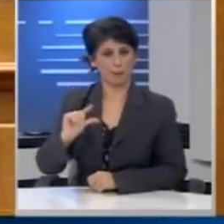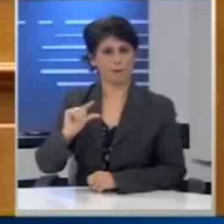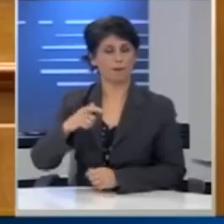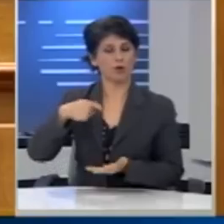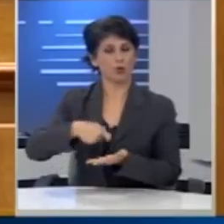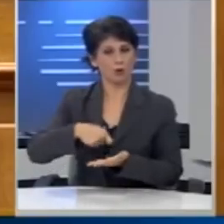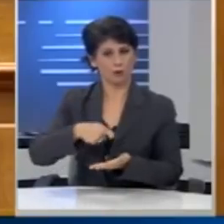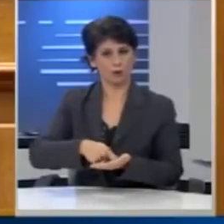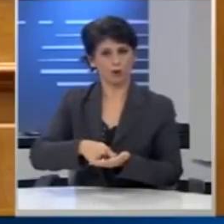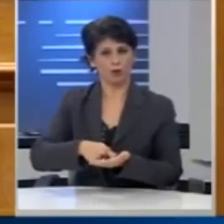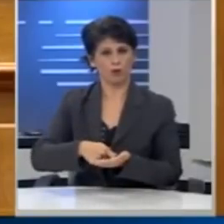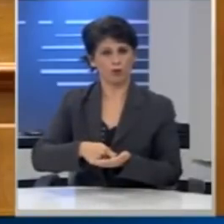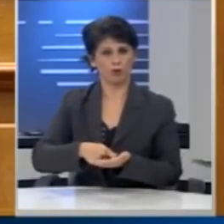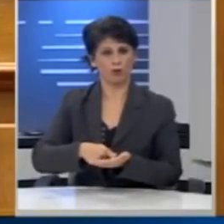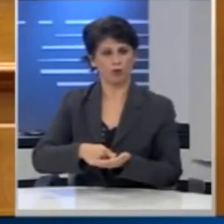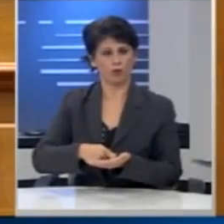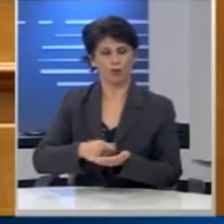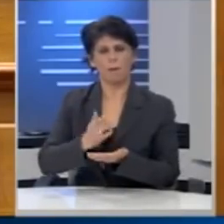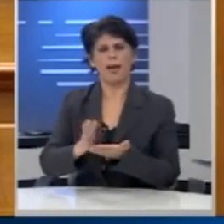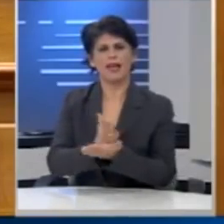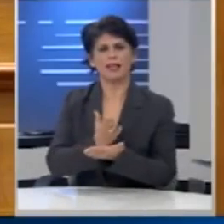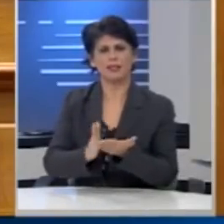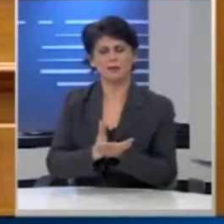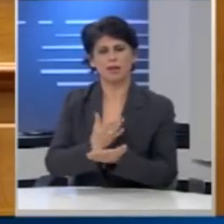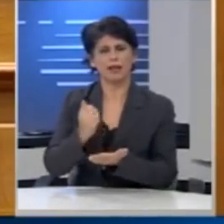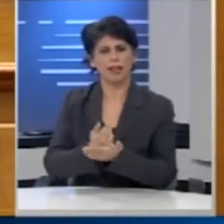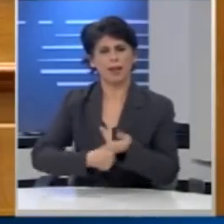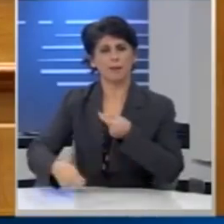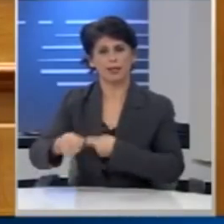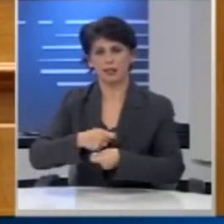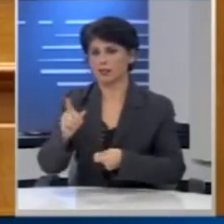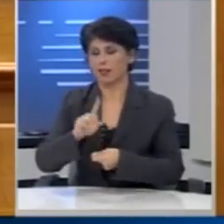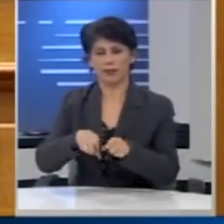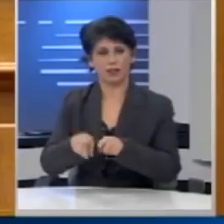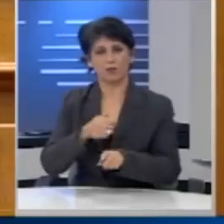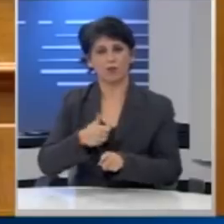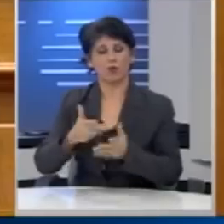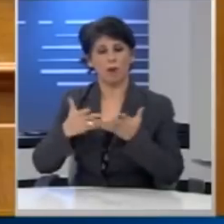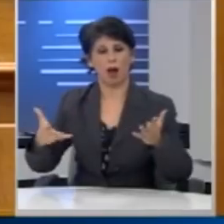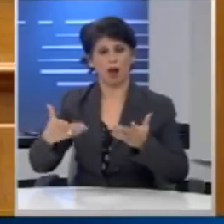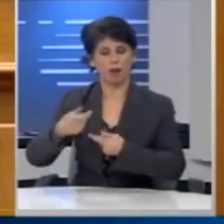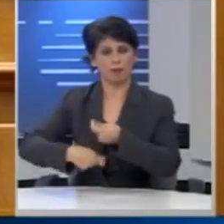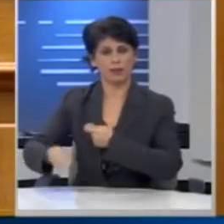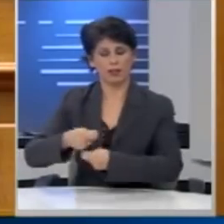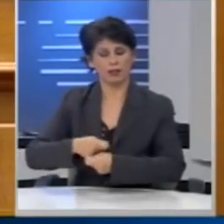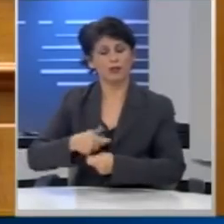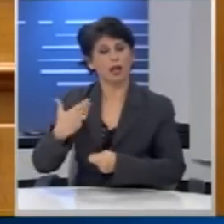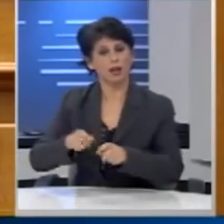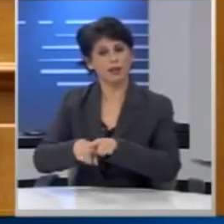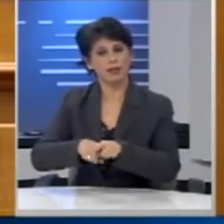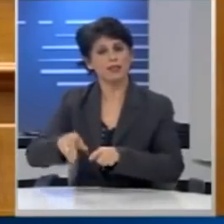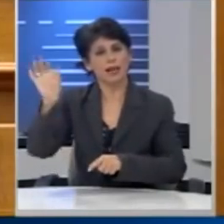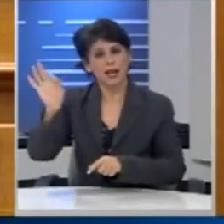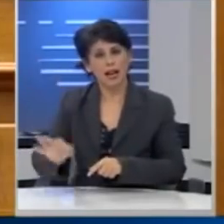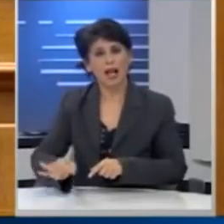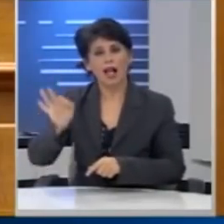φόρου στα μερίσματα και στις επιχειρήσεις. Δεν αφορά μόνο τις μεγάλες επιχειρήσεις. Αφορά κάθε